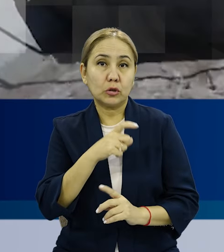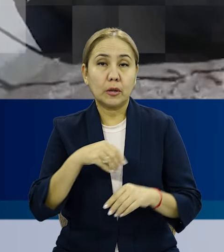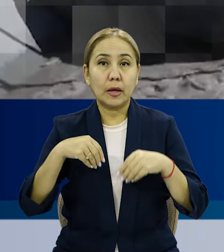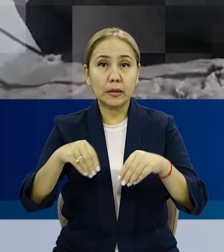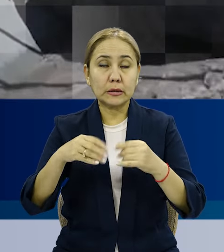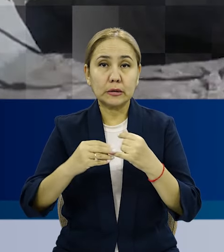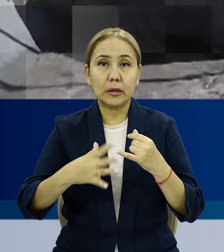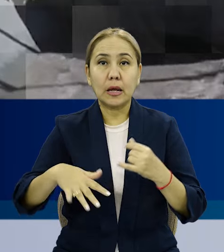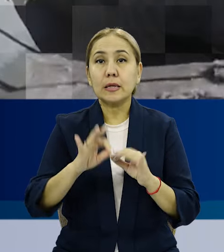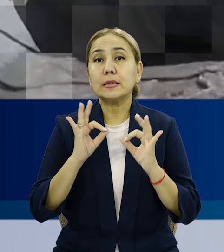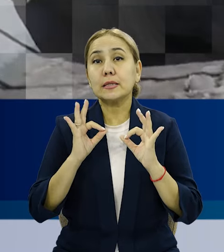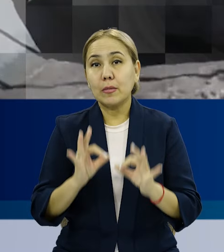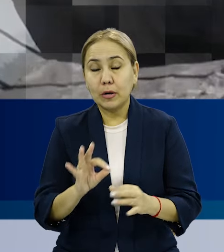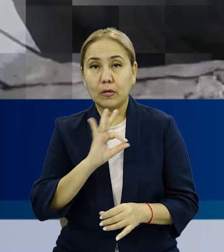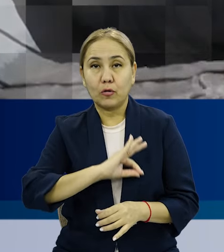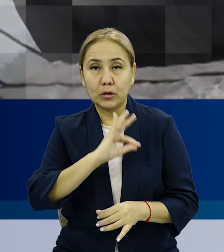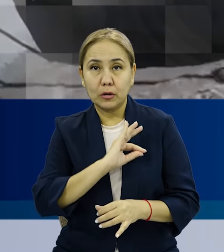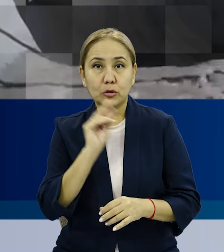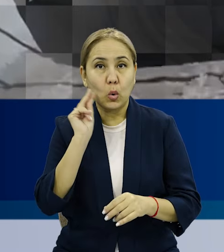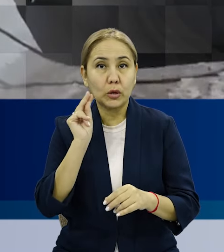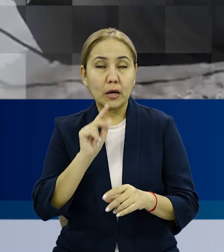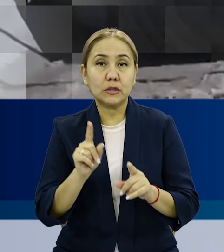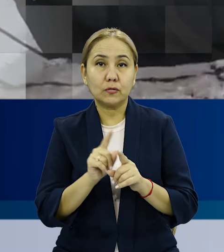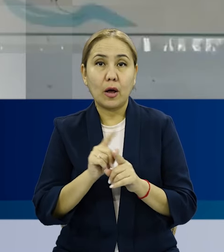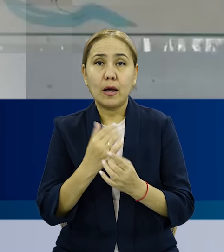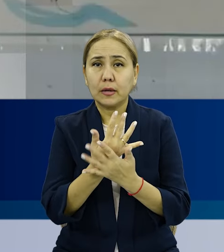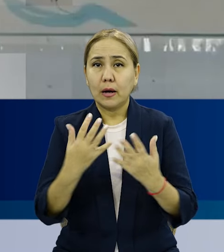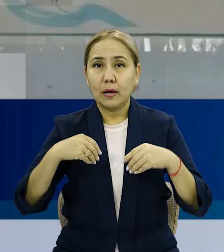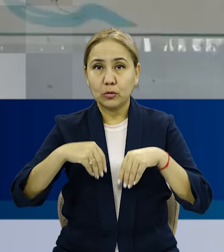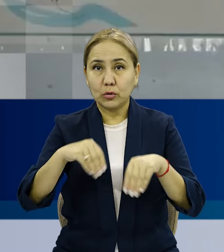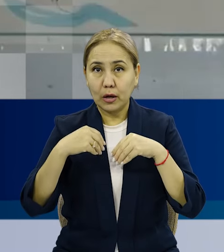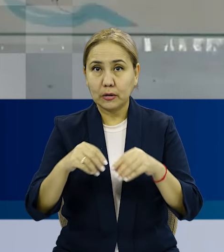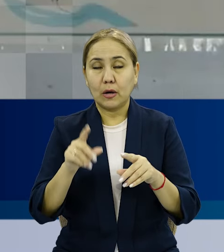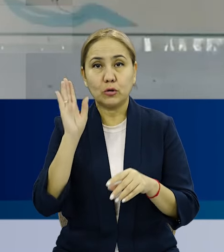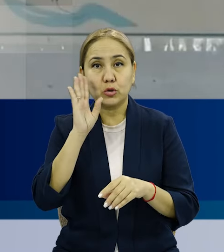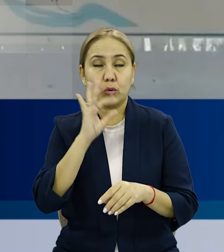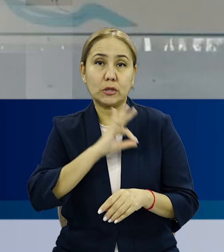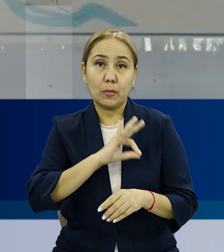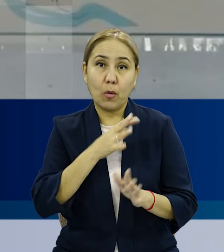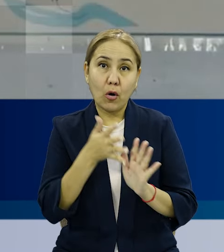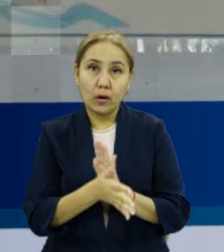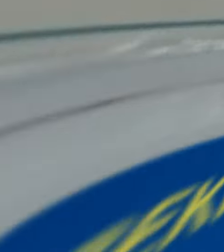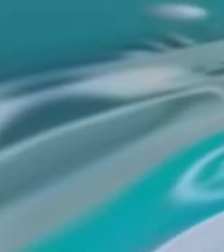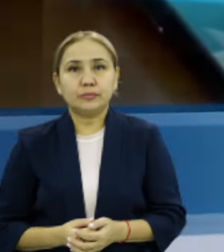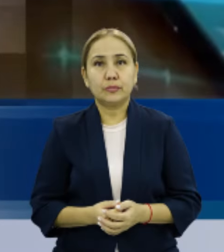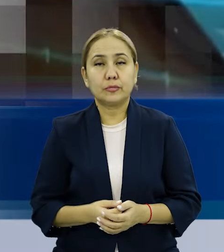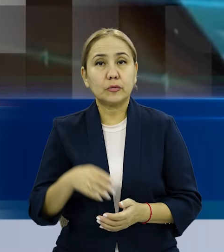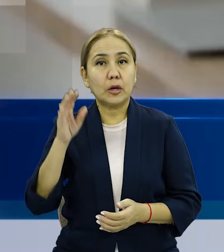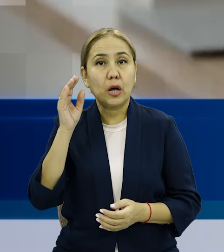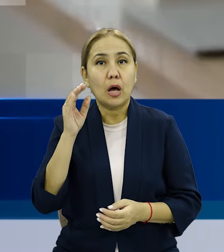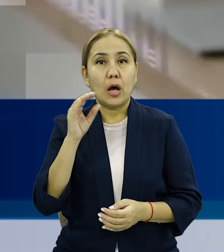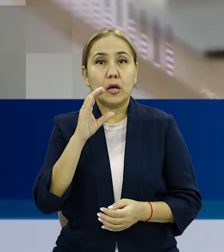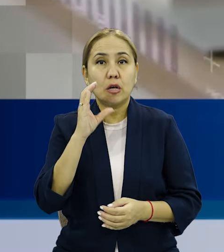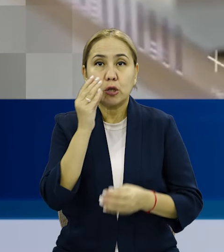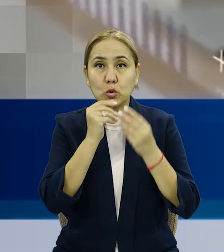ekin yerlaridan samarali foydalanishini o'rganish, ekinlarning turlari hamda suv iste'moli hajmlarini aniqlash. Sun'iy